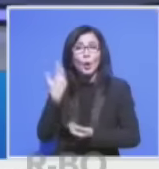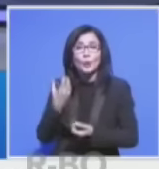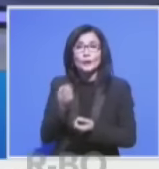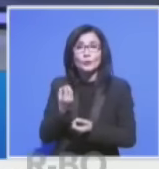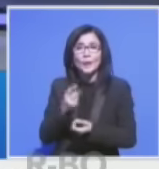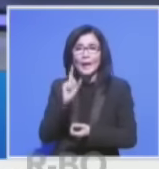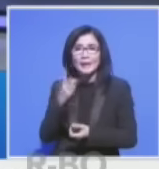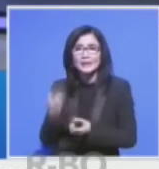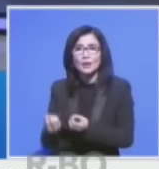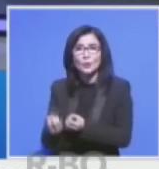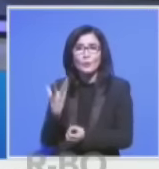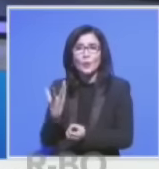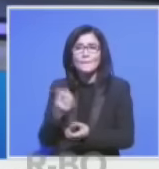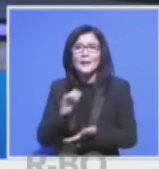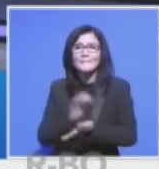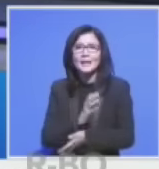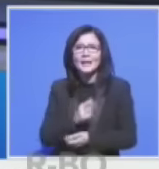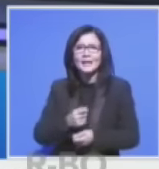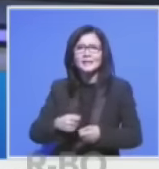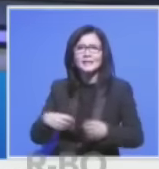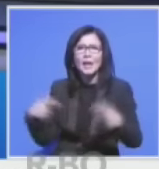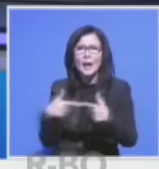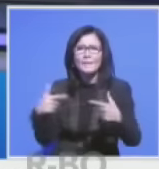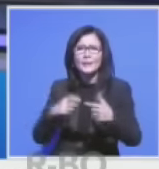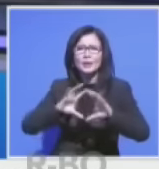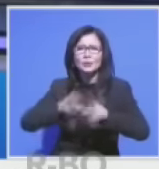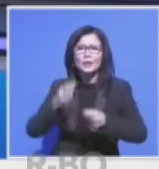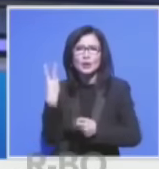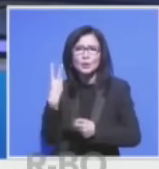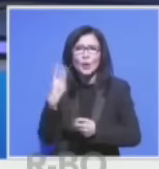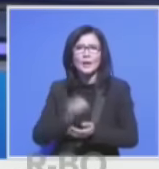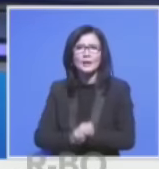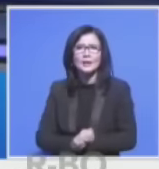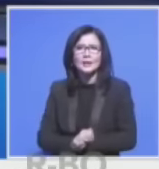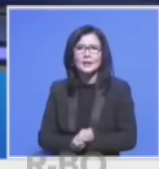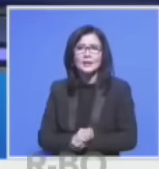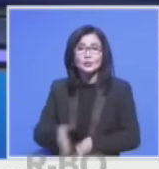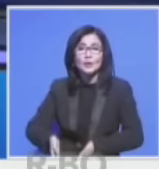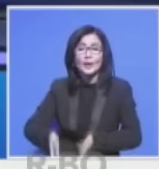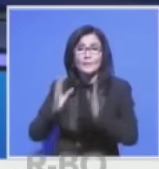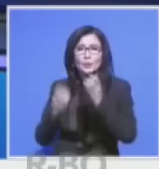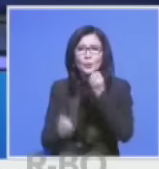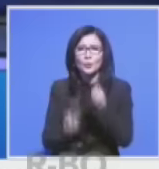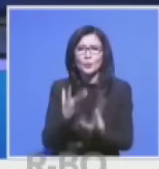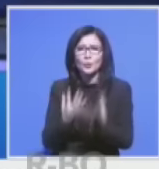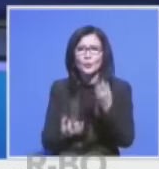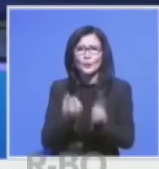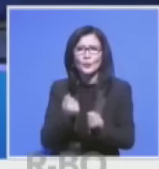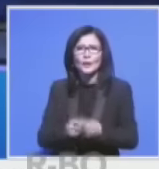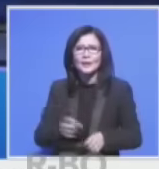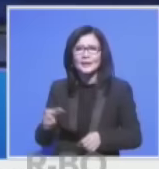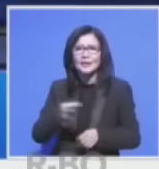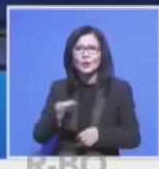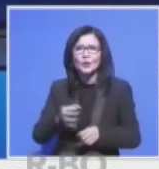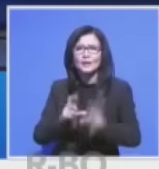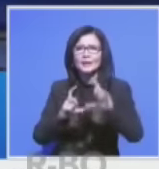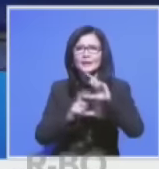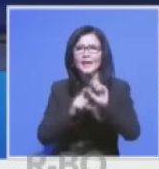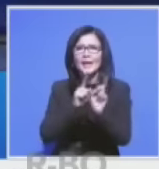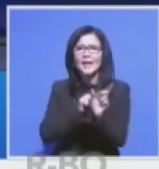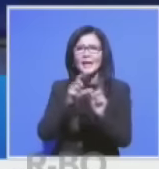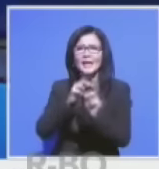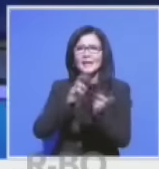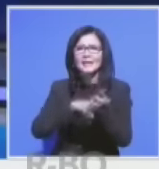meledak di Sungai Thames. Sementara itu, api melalap sebuah gedung tua yang akan dihancurkan di kota Sydney, Australia. Simak dalam